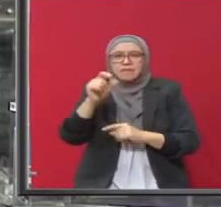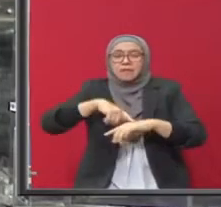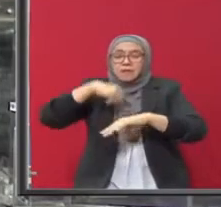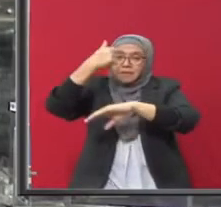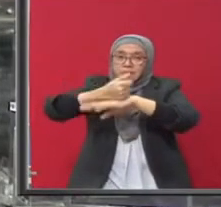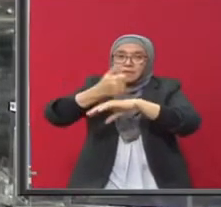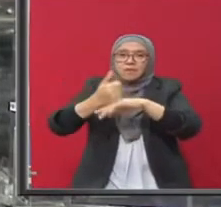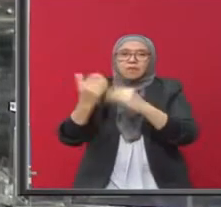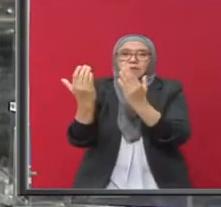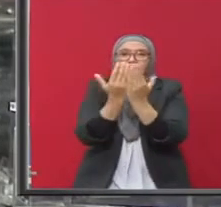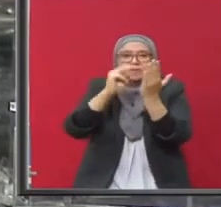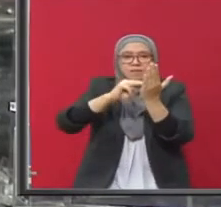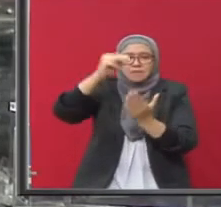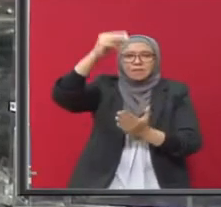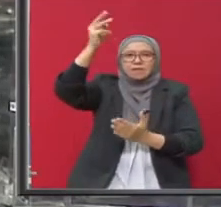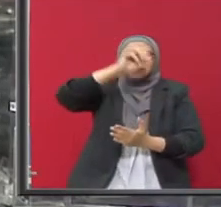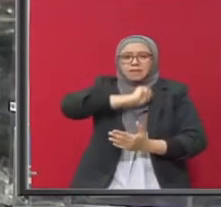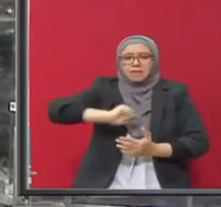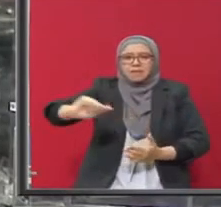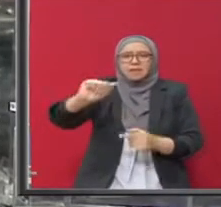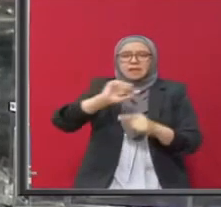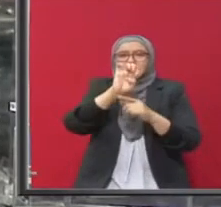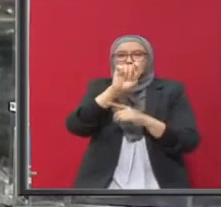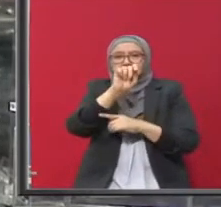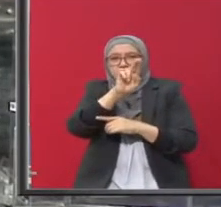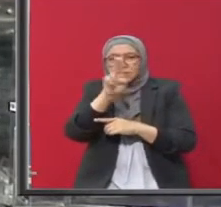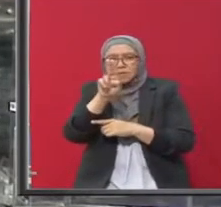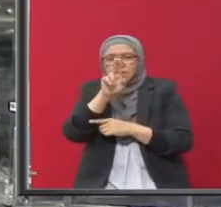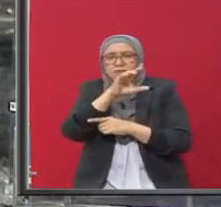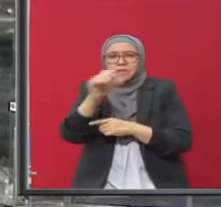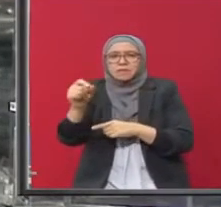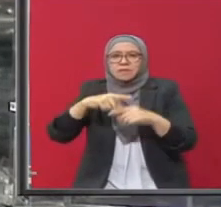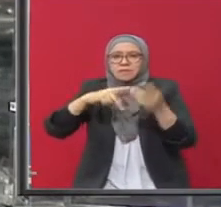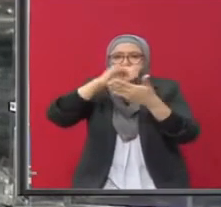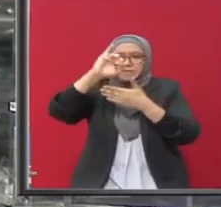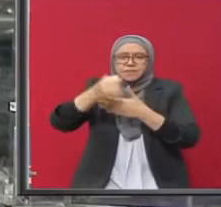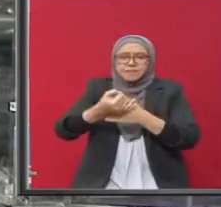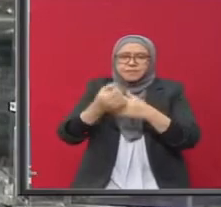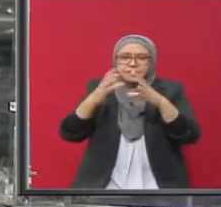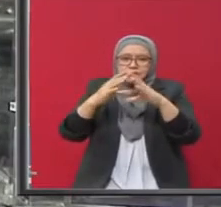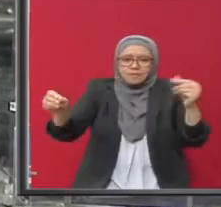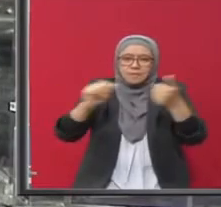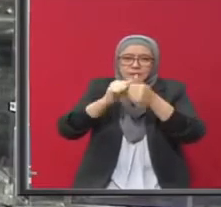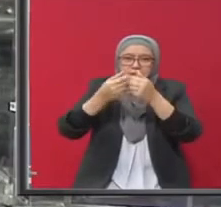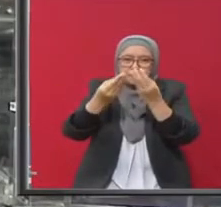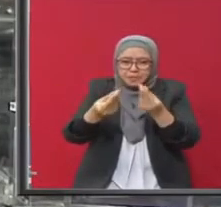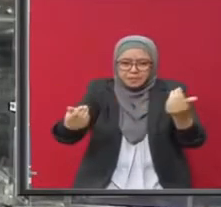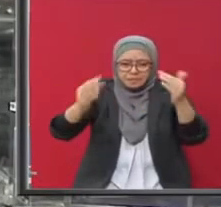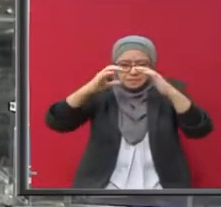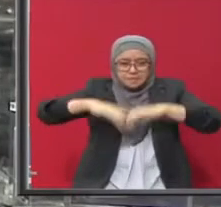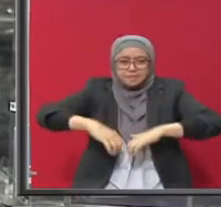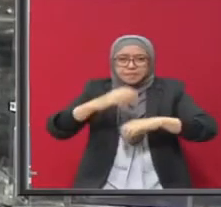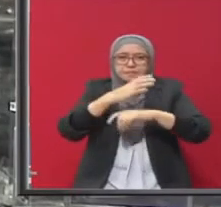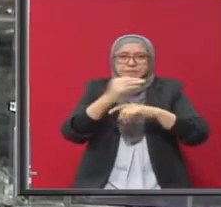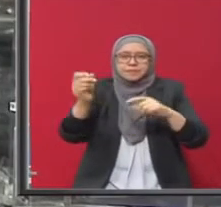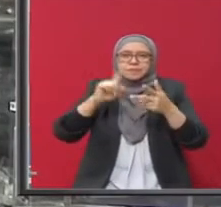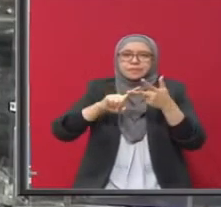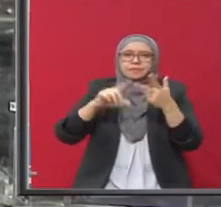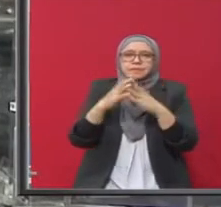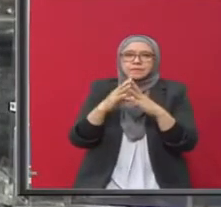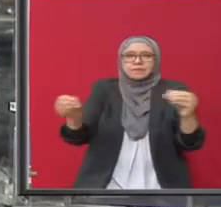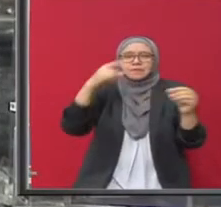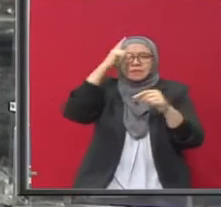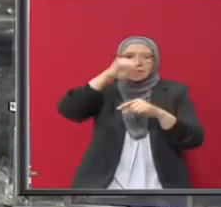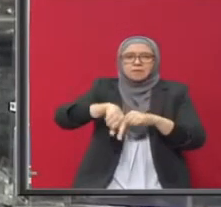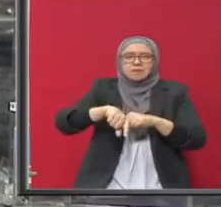kebangsaan agama Setiu di Kampung Ru 10, projek mengatasi hakisan di Pengkalan Maras dan Bari Kecil, penyelesaian terhadap